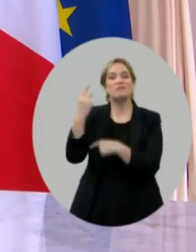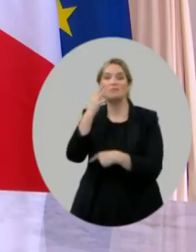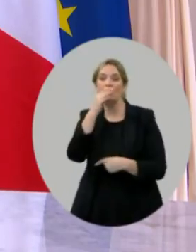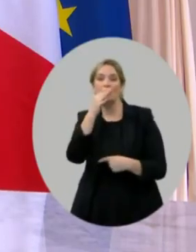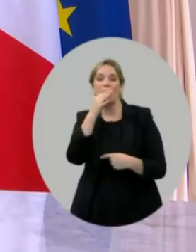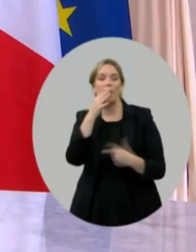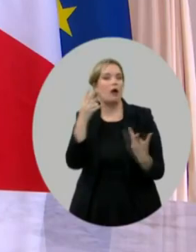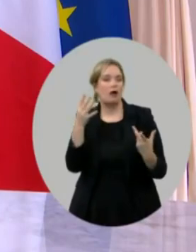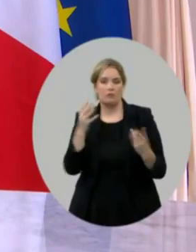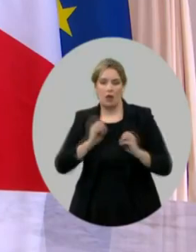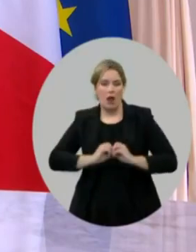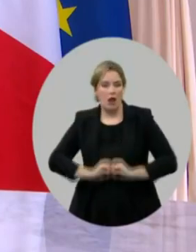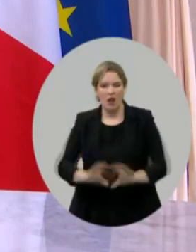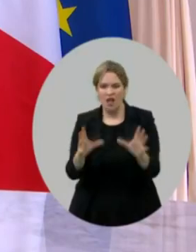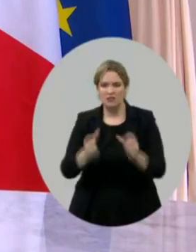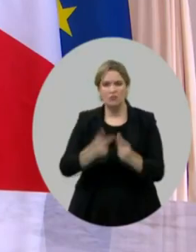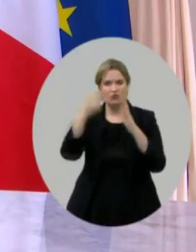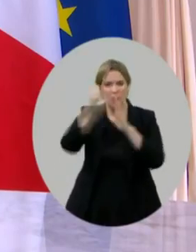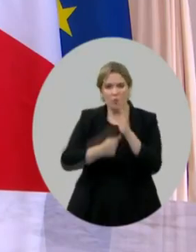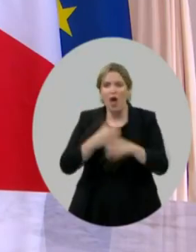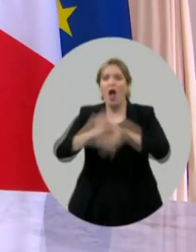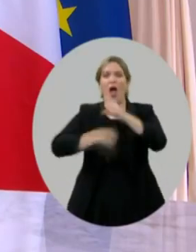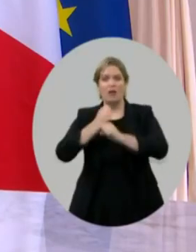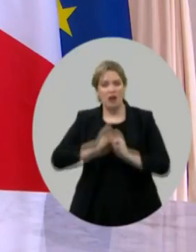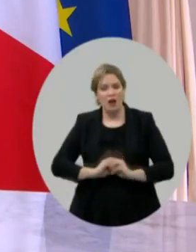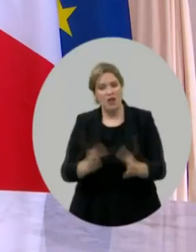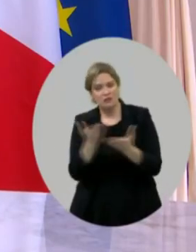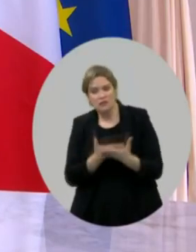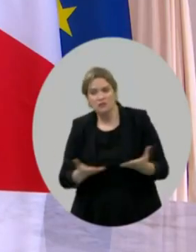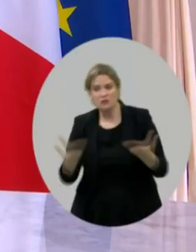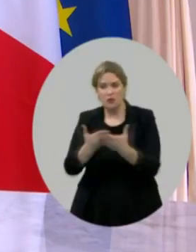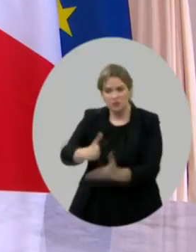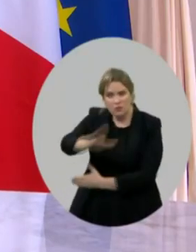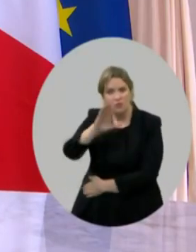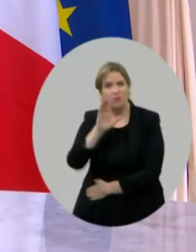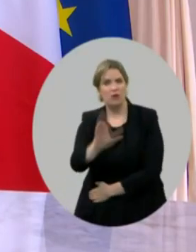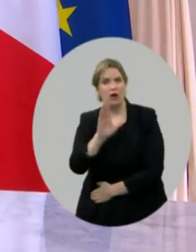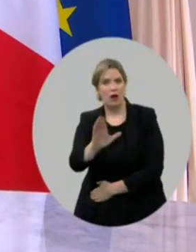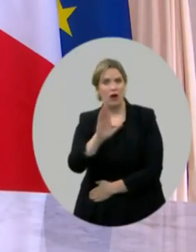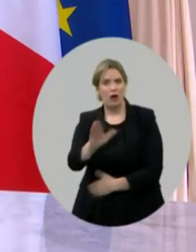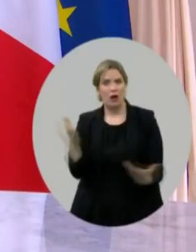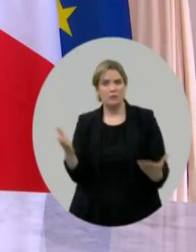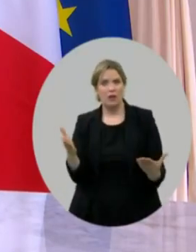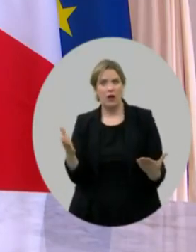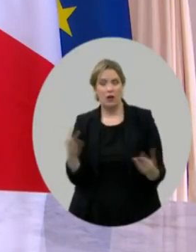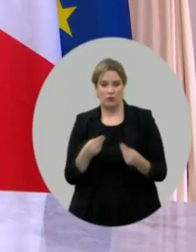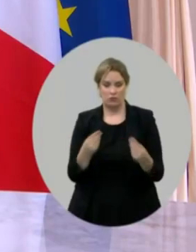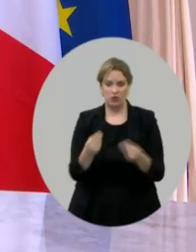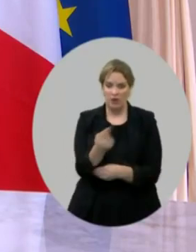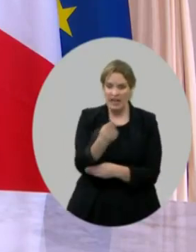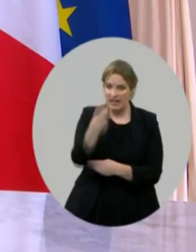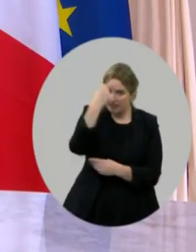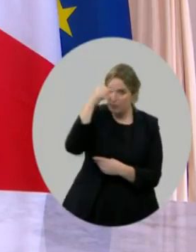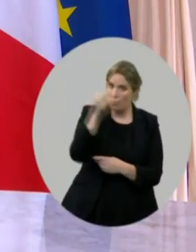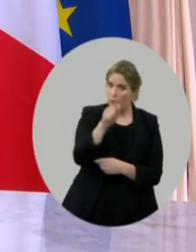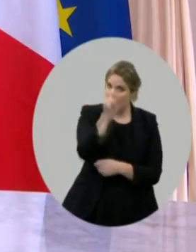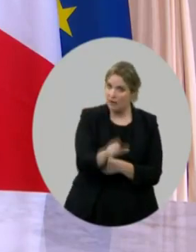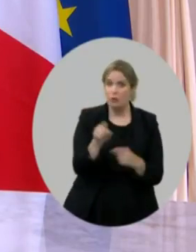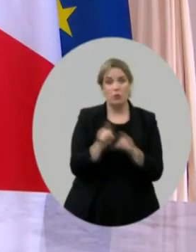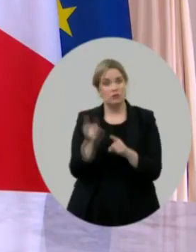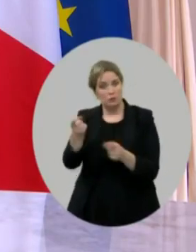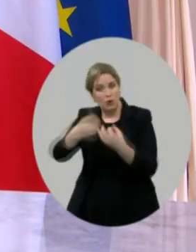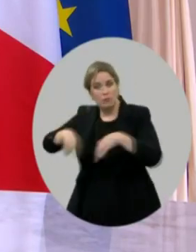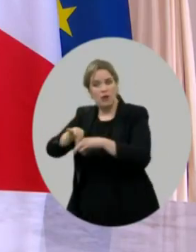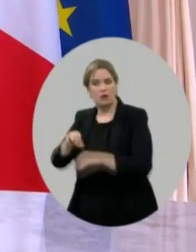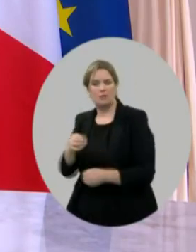nous ne pouvons accepter qu'il reste des mois, des années, dans une situation d'irrégularité qui n'est bonne ni pour lui, ni pour le pays.